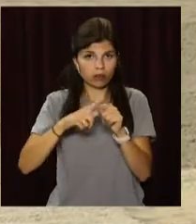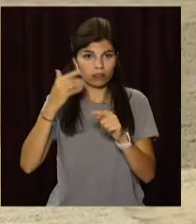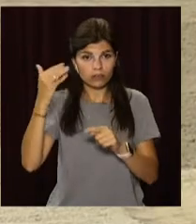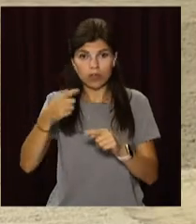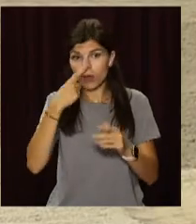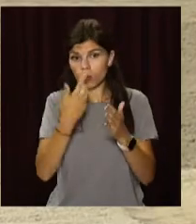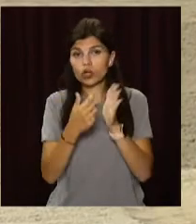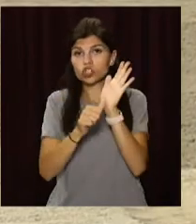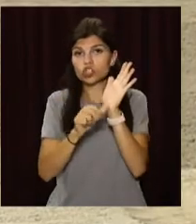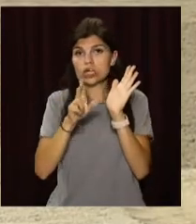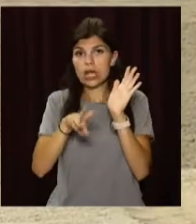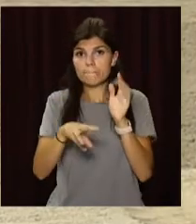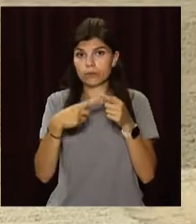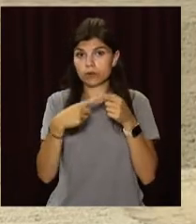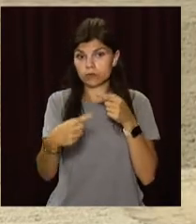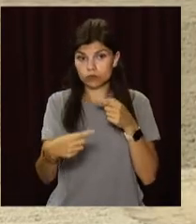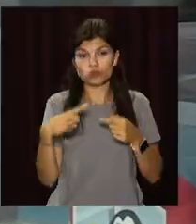майже 60 кілометрів.